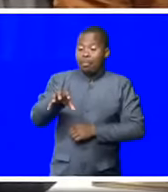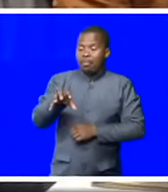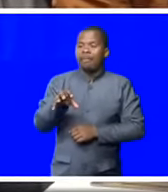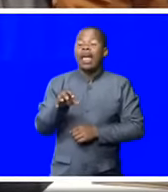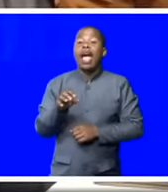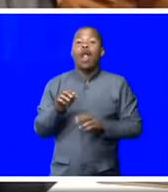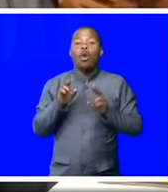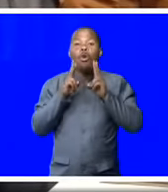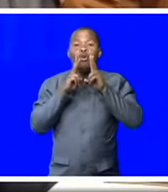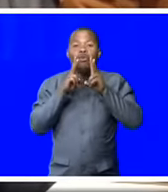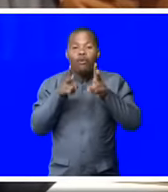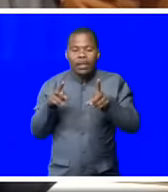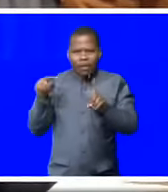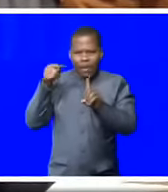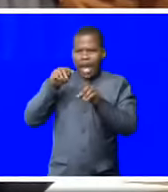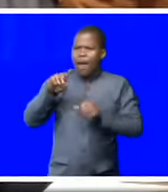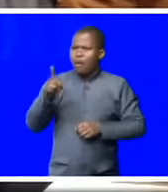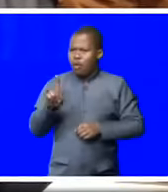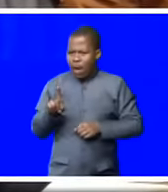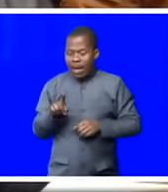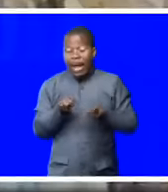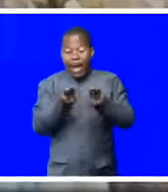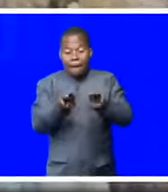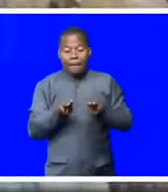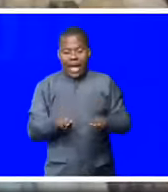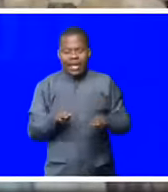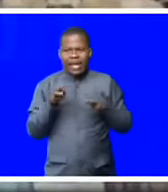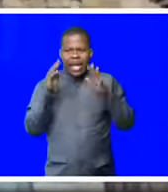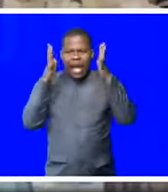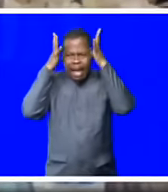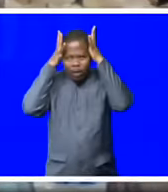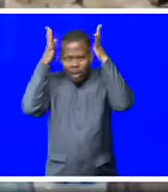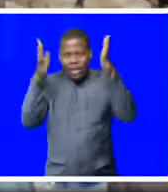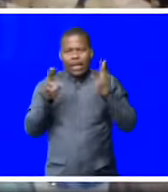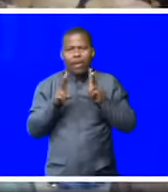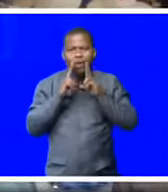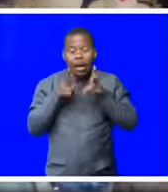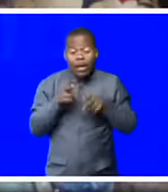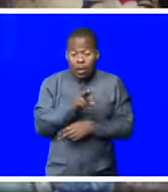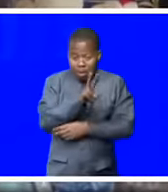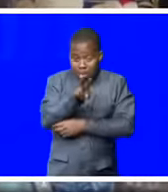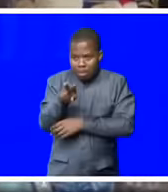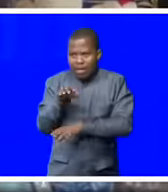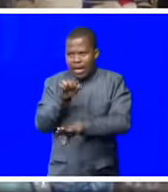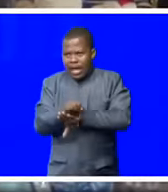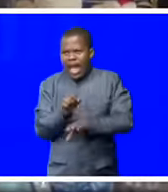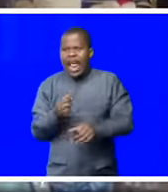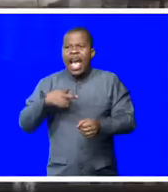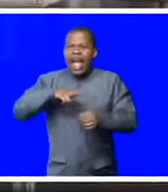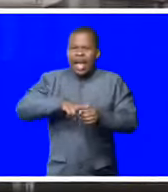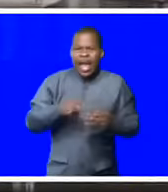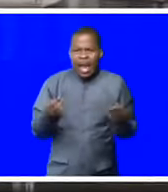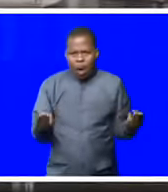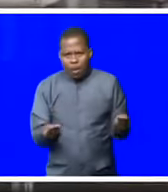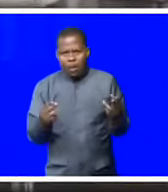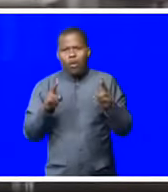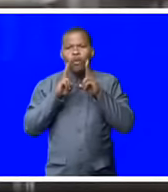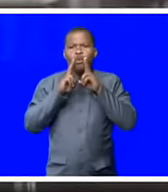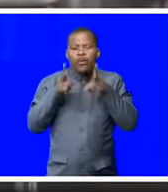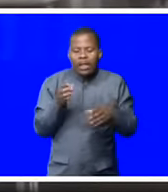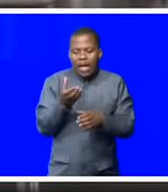tindzawo tekuvakasha talapha eveni ngenhloso yokuthi tivakashi tikhone kuhamba omathathu